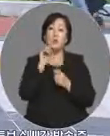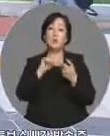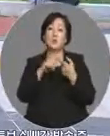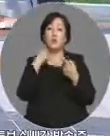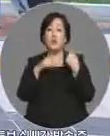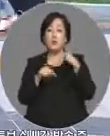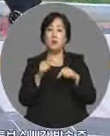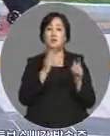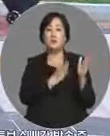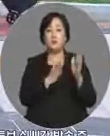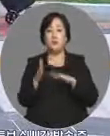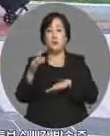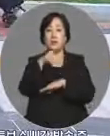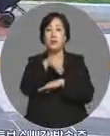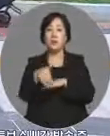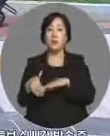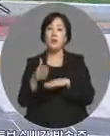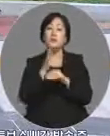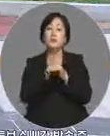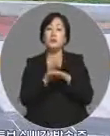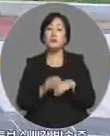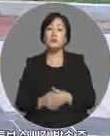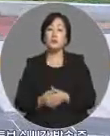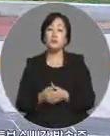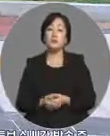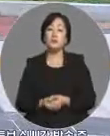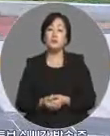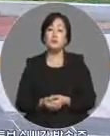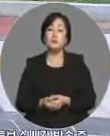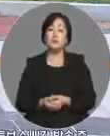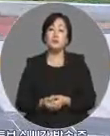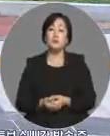이에 맞춰 행정을 추진할 예정입니다. UBC 뉴스 이영남입니다.